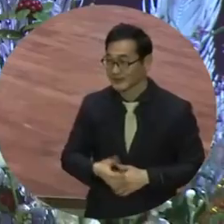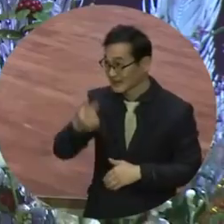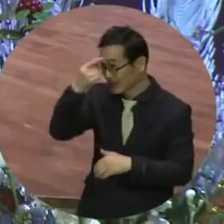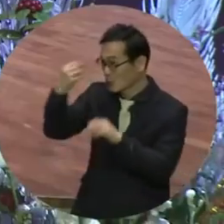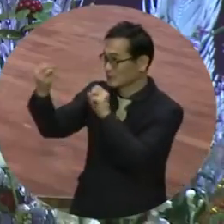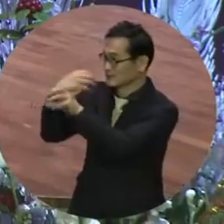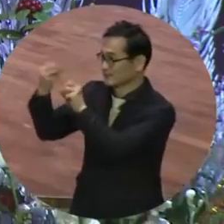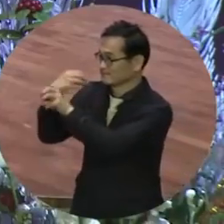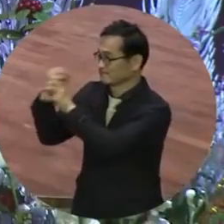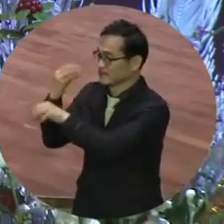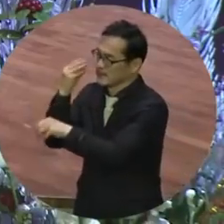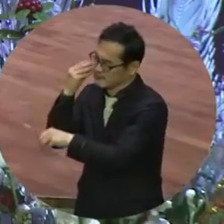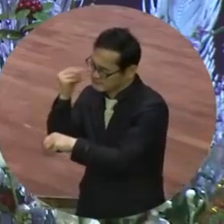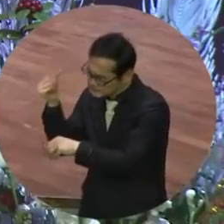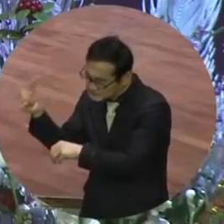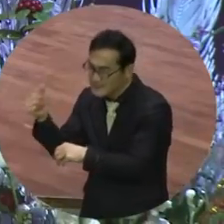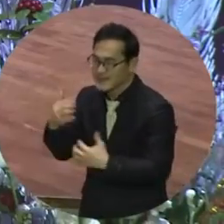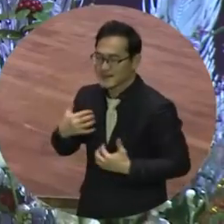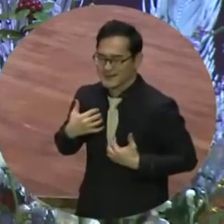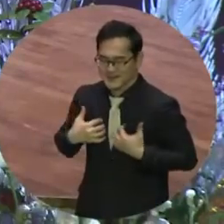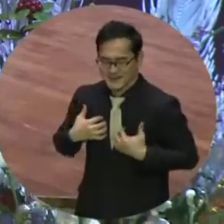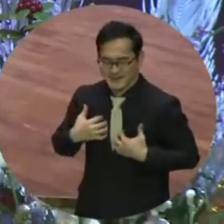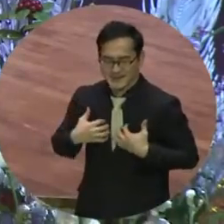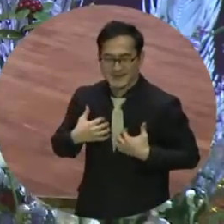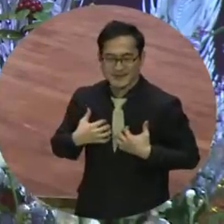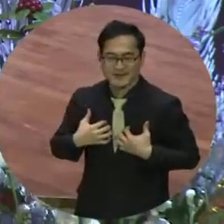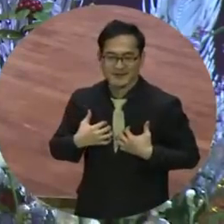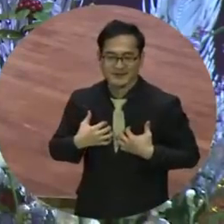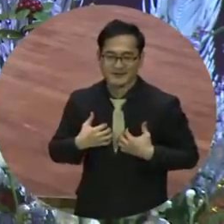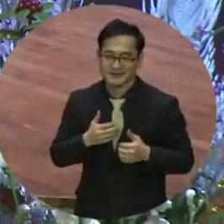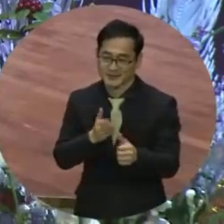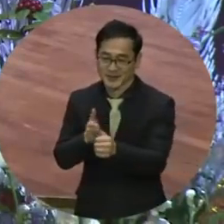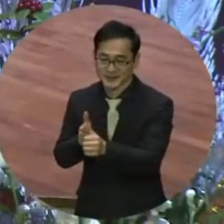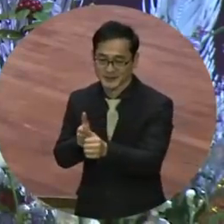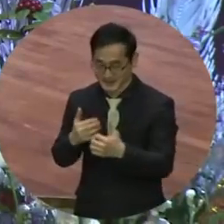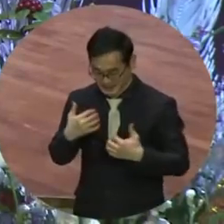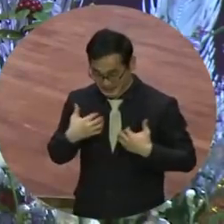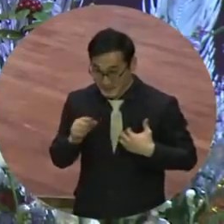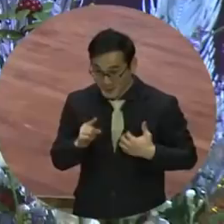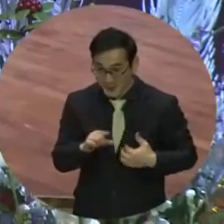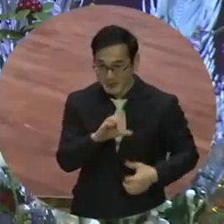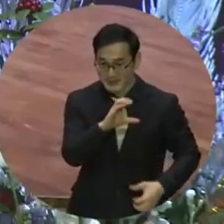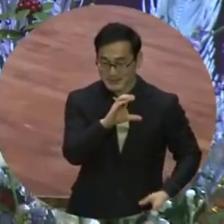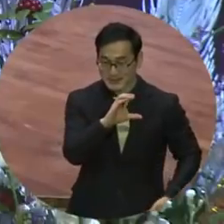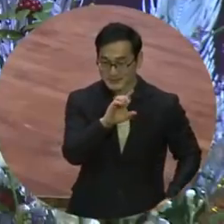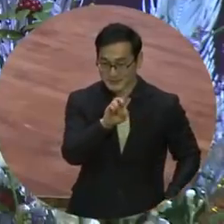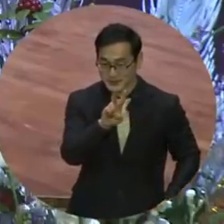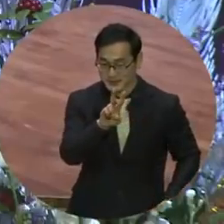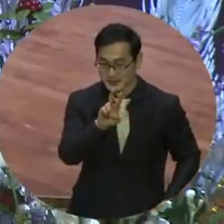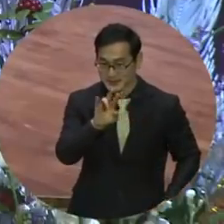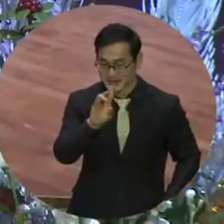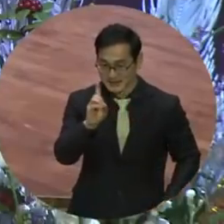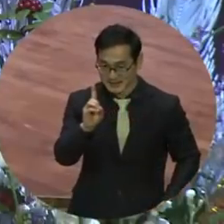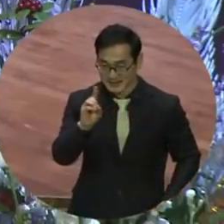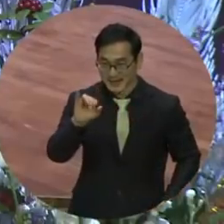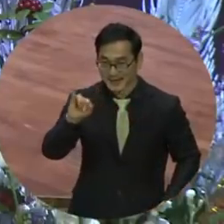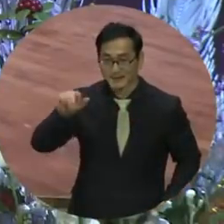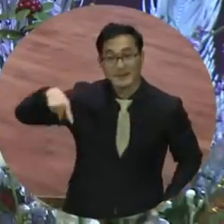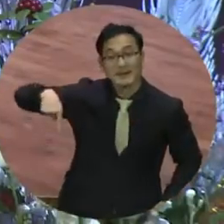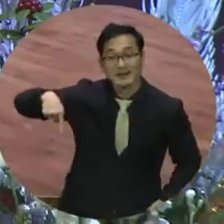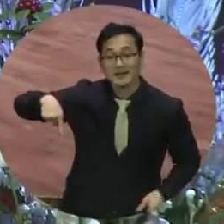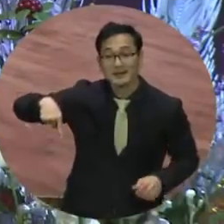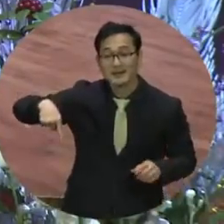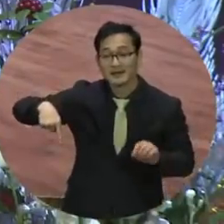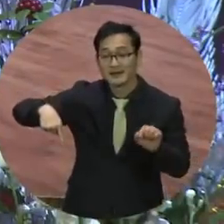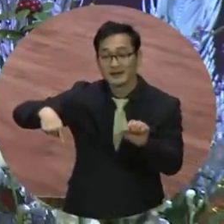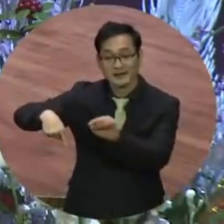기쁨이 충만한 삶을 살겠다. 기쁨이 충만한 삶. 그게 뭐예요? CVDIP의 이 삶. CVDIP의 삶이에요.